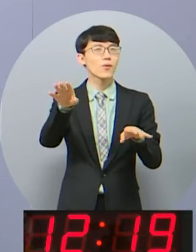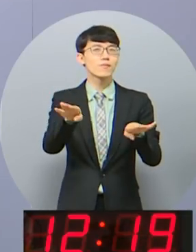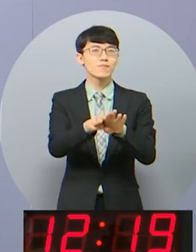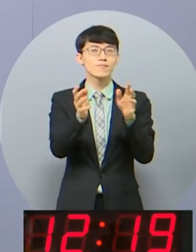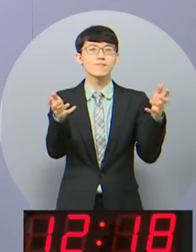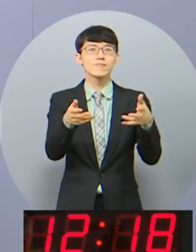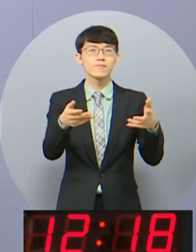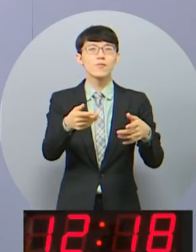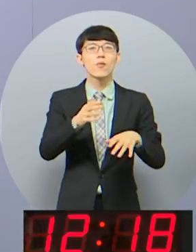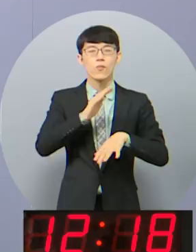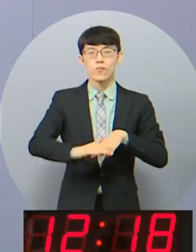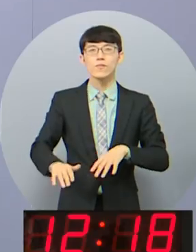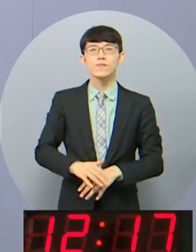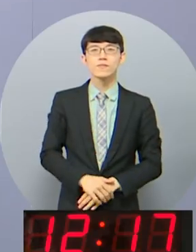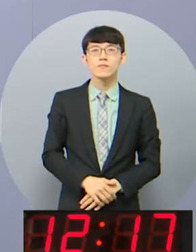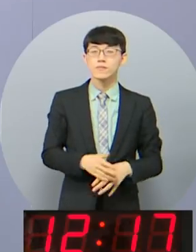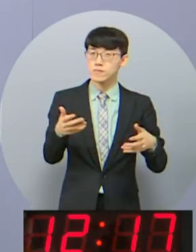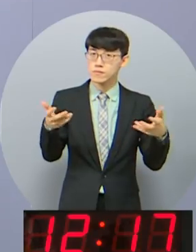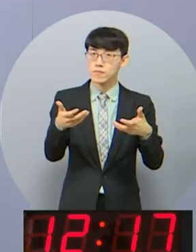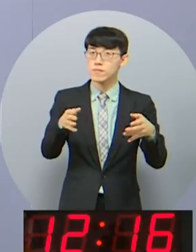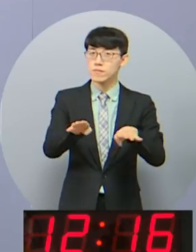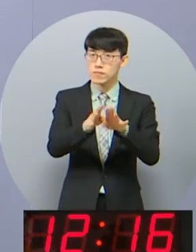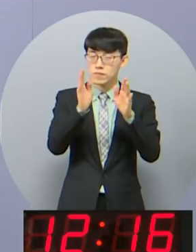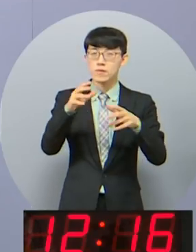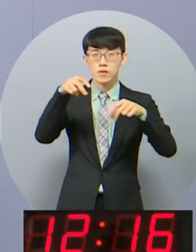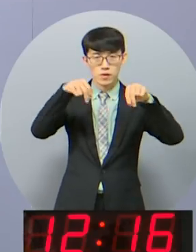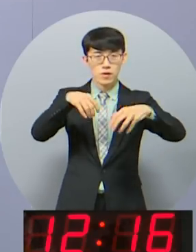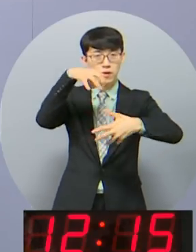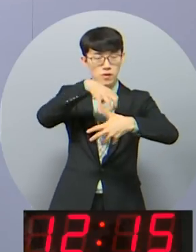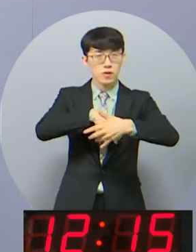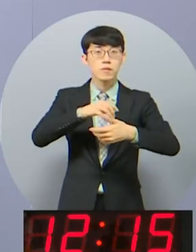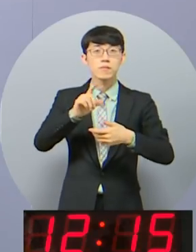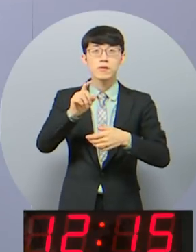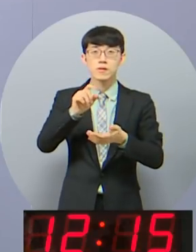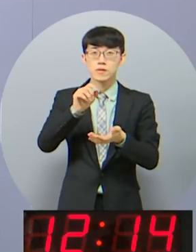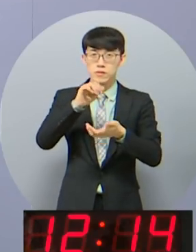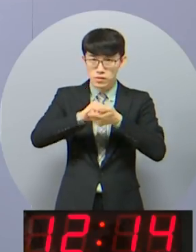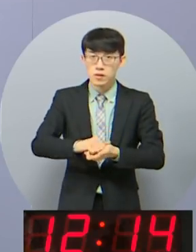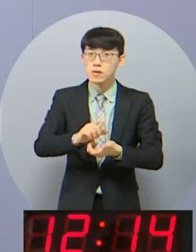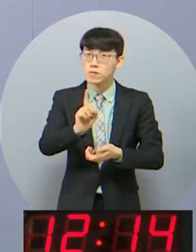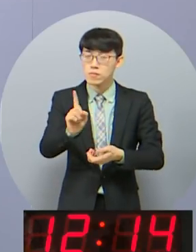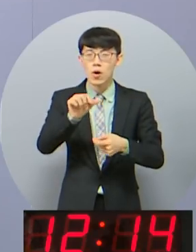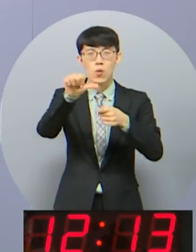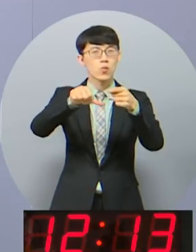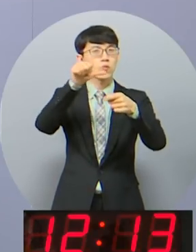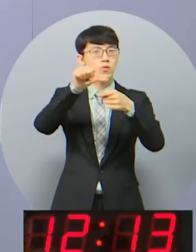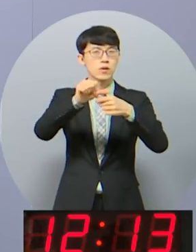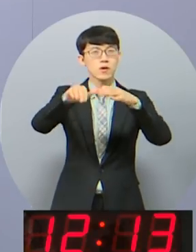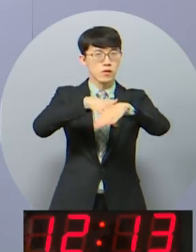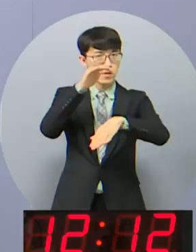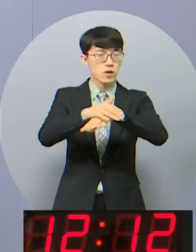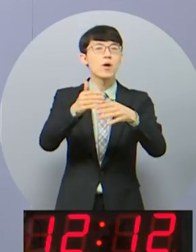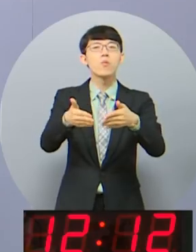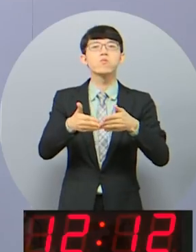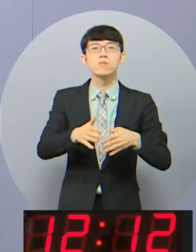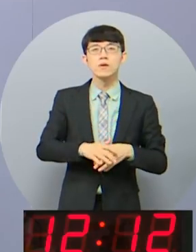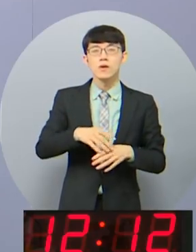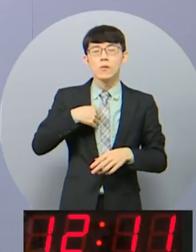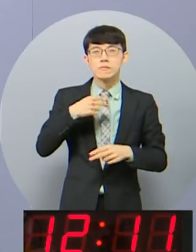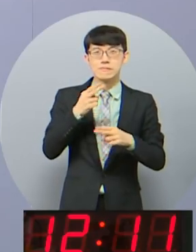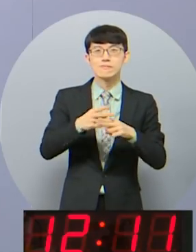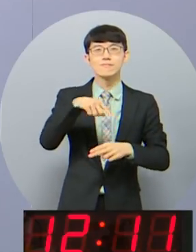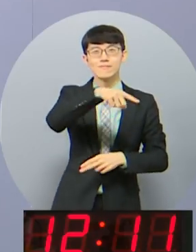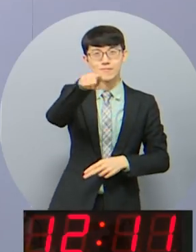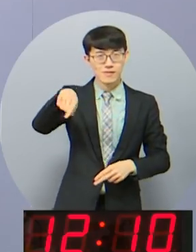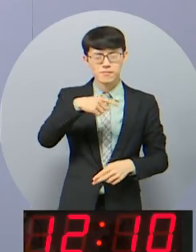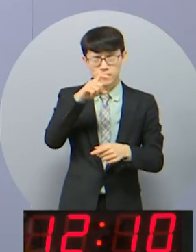施工开始，合约里面有明定5年内要来完工哦，所以乡亲们期待的淡江大桥即将就